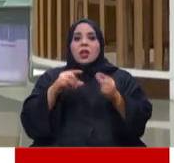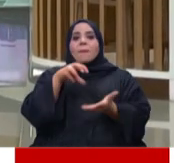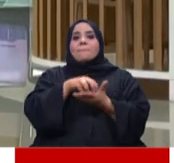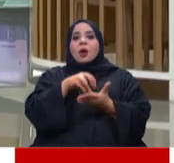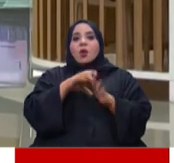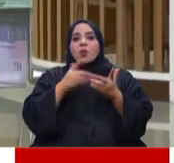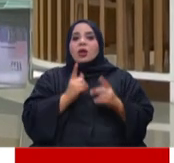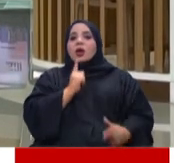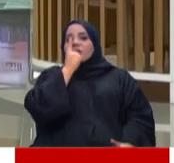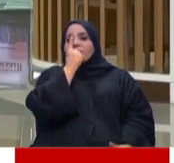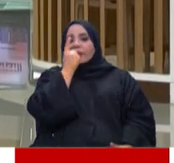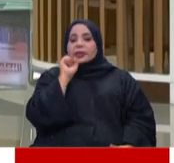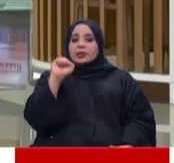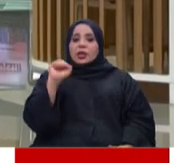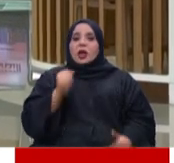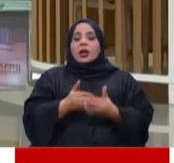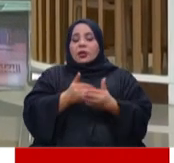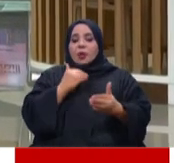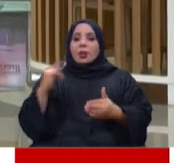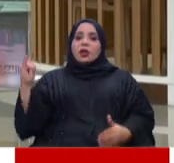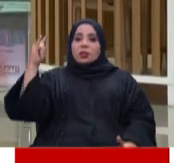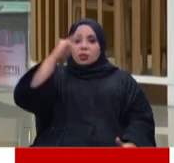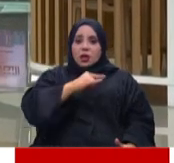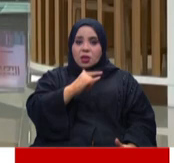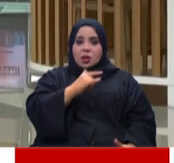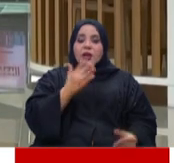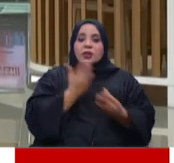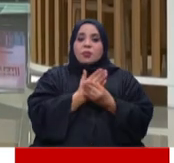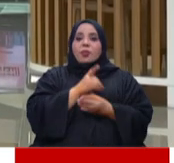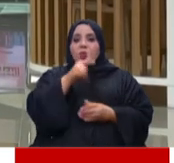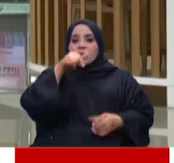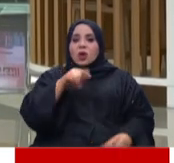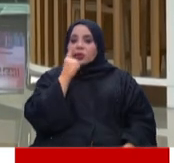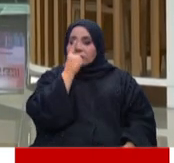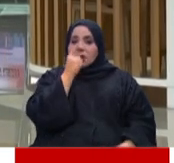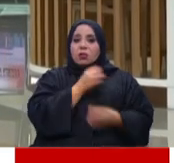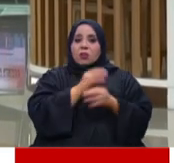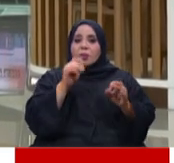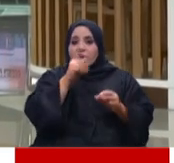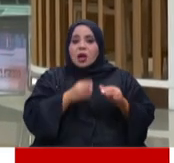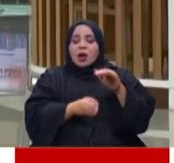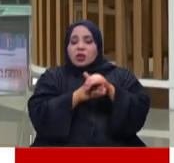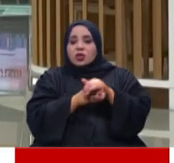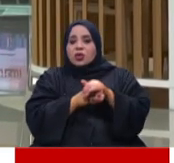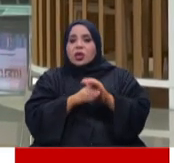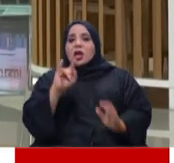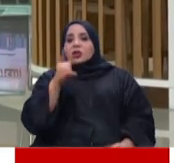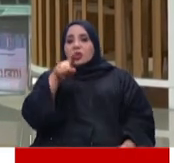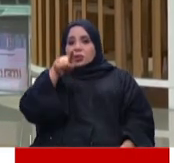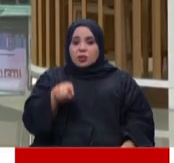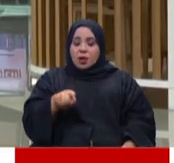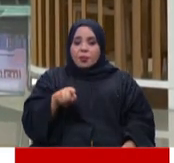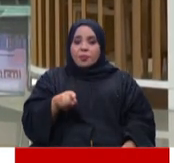يثبت محل إقامتهم في المملكة قبل صعودهم الطائرة، حيث سيخضع هؤلاء المسافرون للحجر الصحي